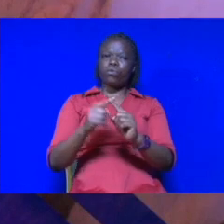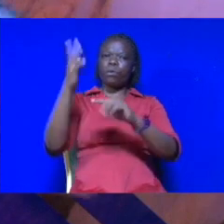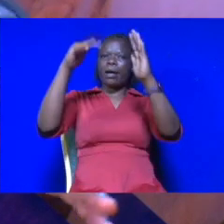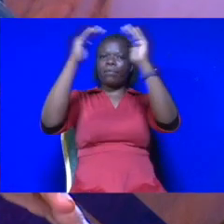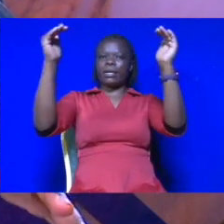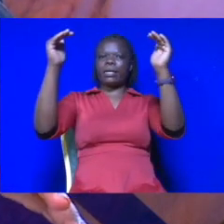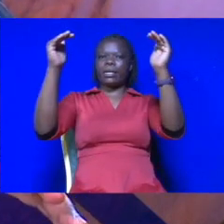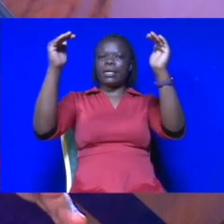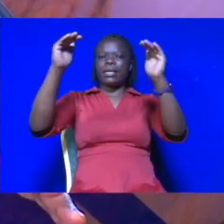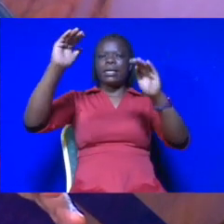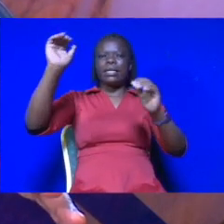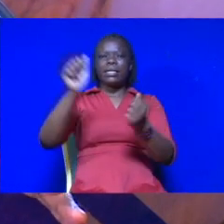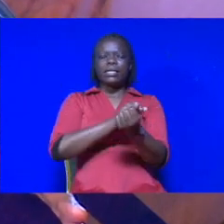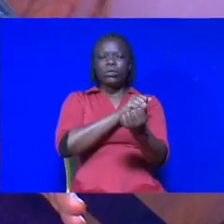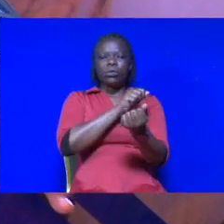ukaangamiza